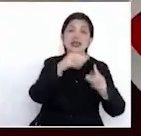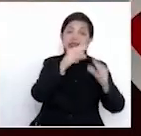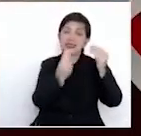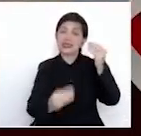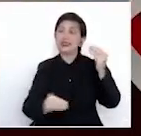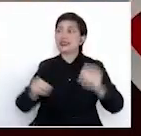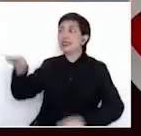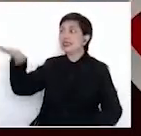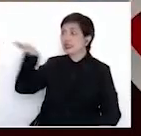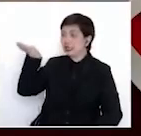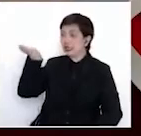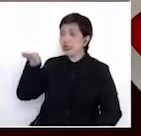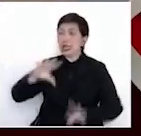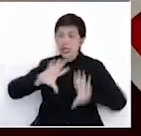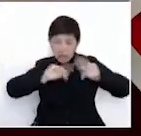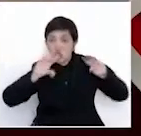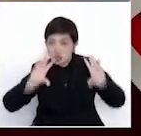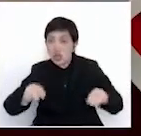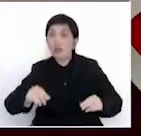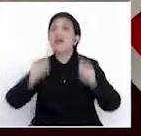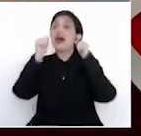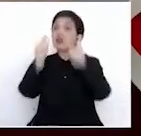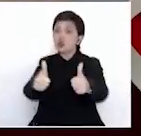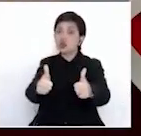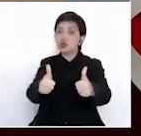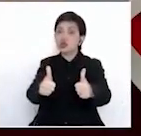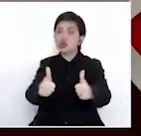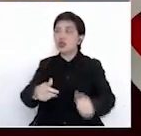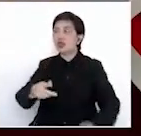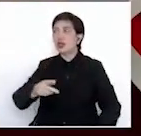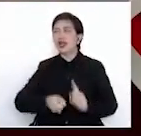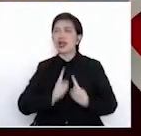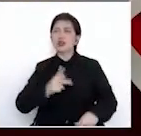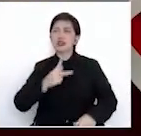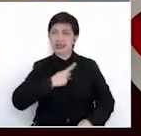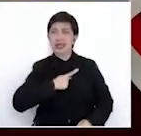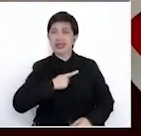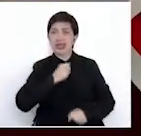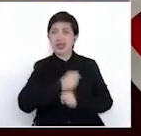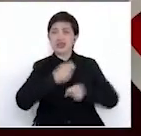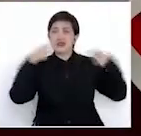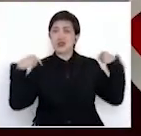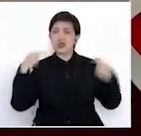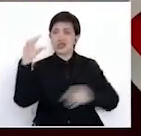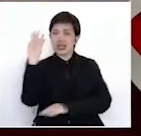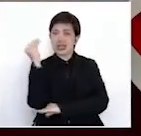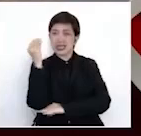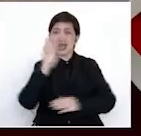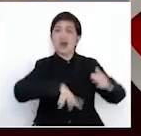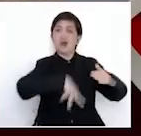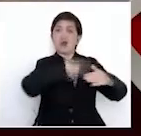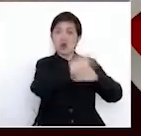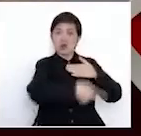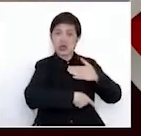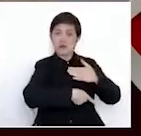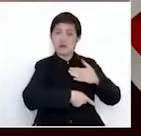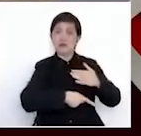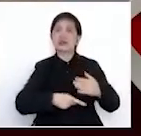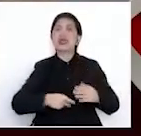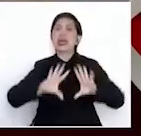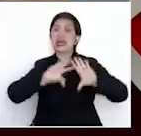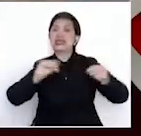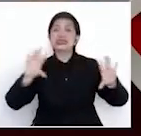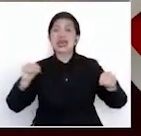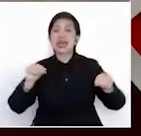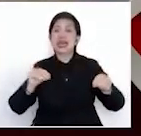dan sangat memuaskan sehingga dengan demikian Kalau saya menjadi gubernur Jakarta maka program bekerja Dari mana saja akan kami